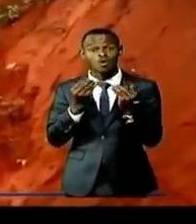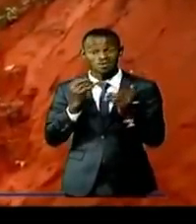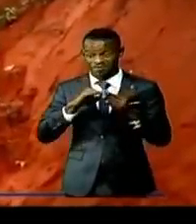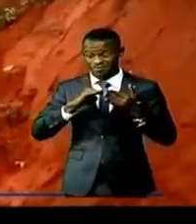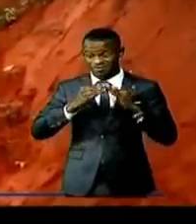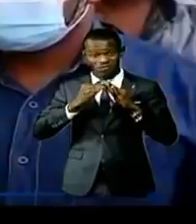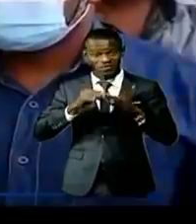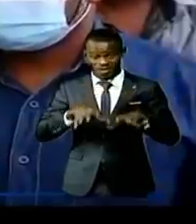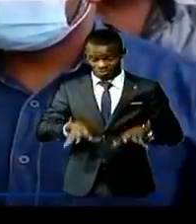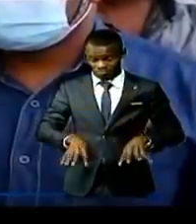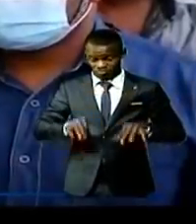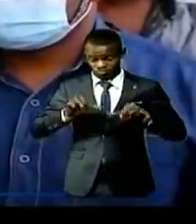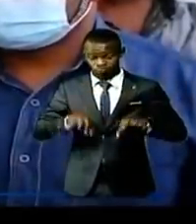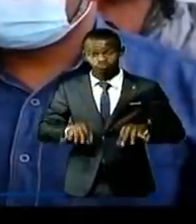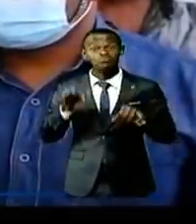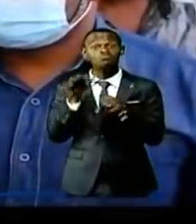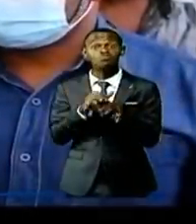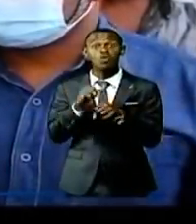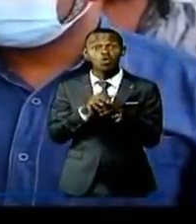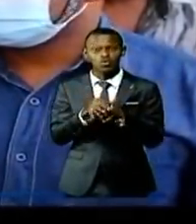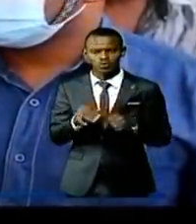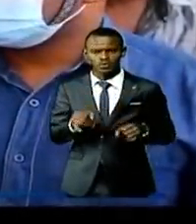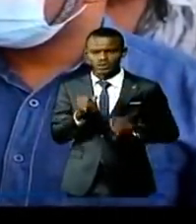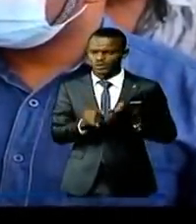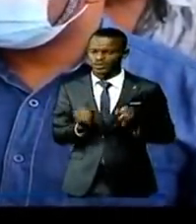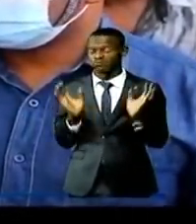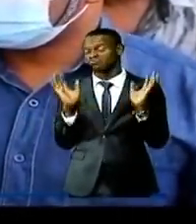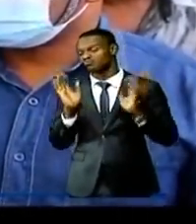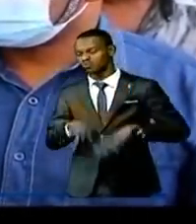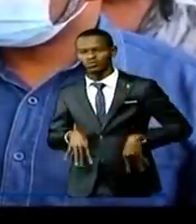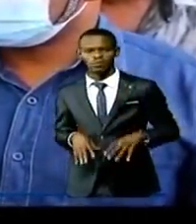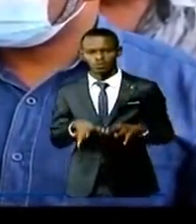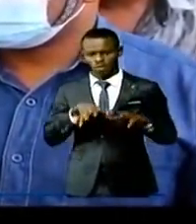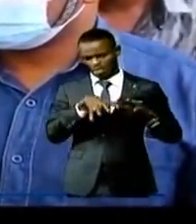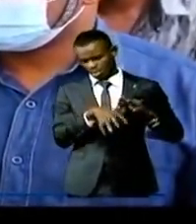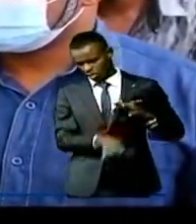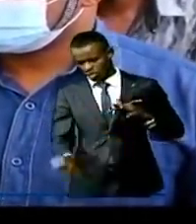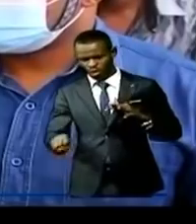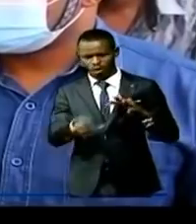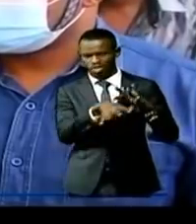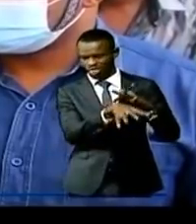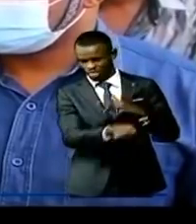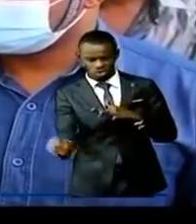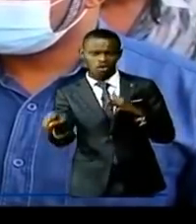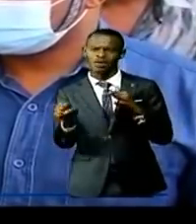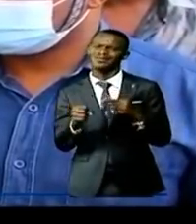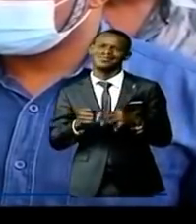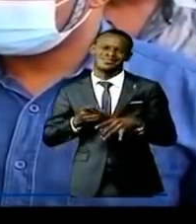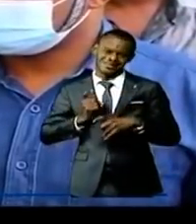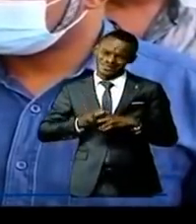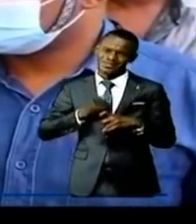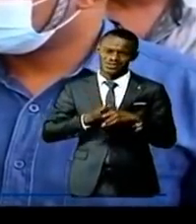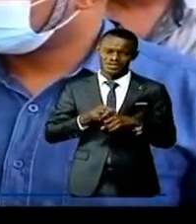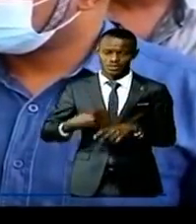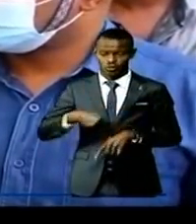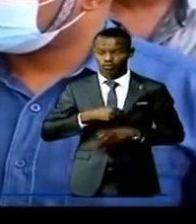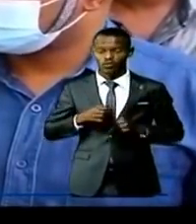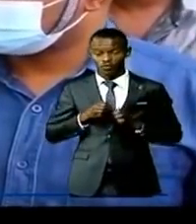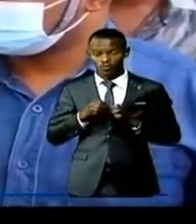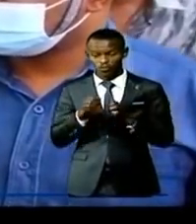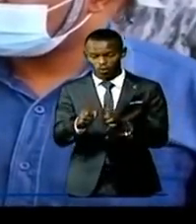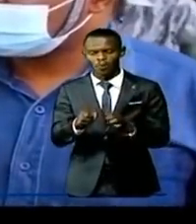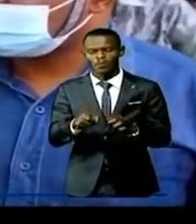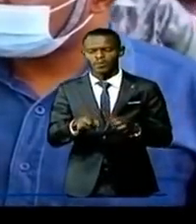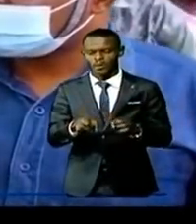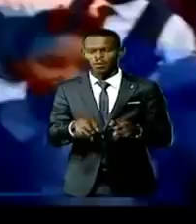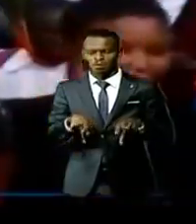des érosions partout. Vous voyez que nous nous forçons d'avoir des grains, d'avoir des marches piétons, d'avoir la servitude. C'est pour